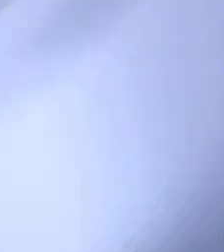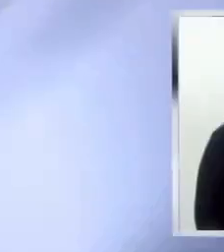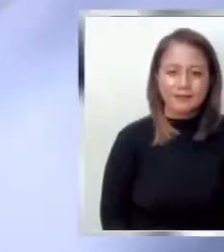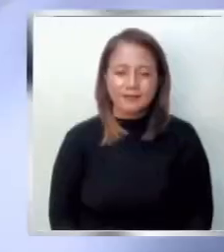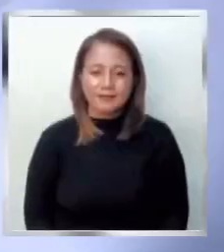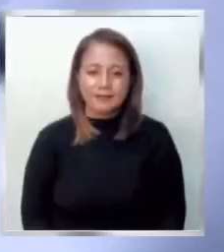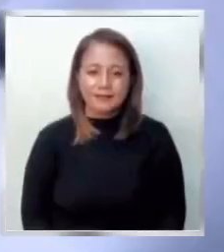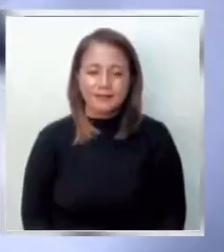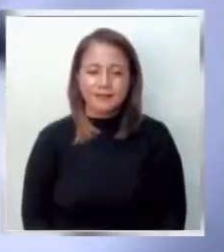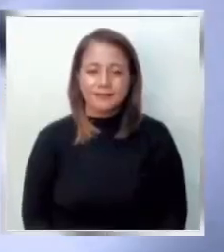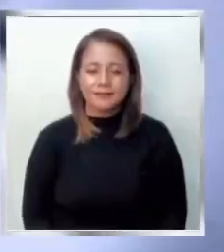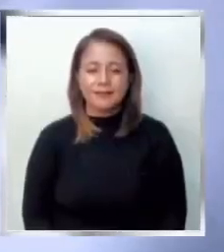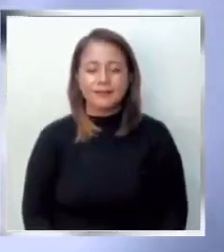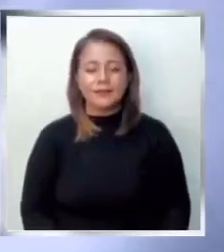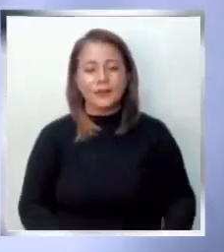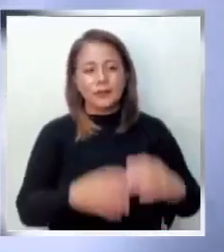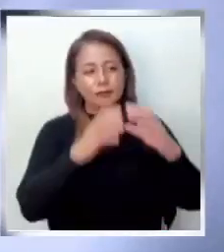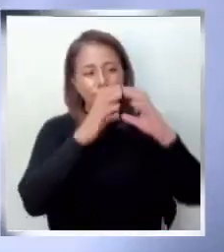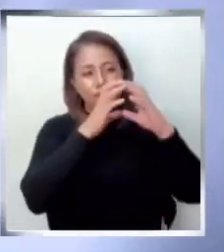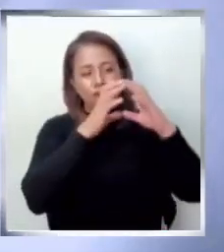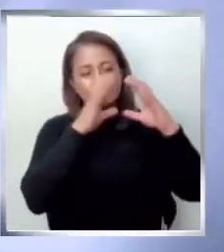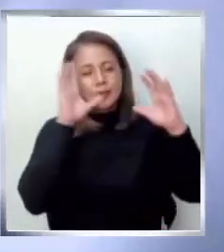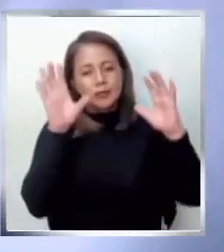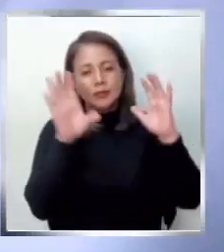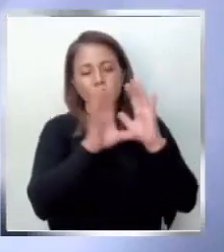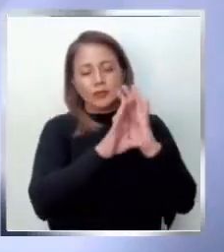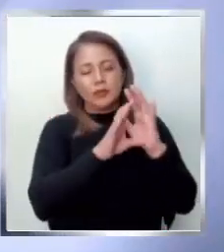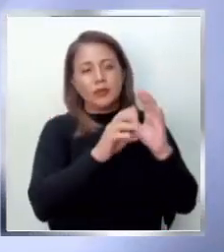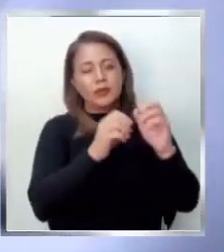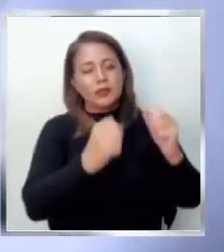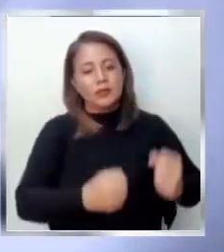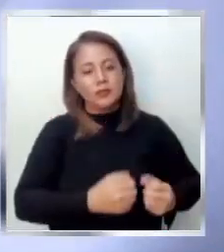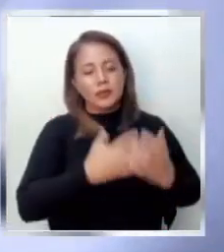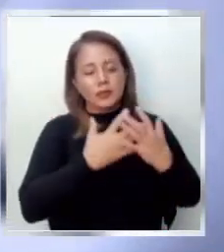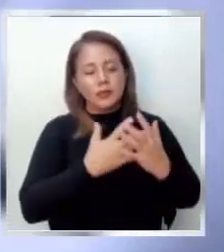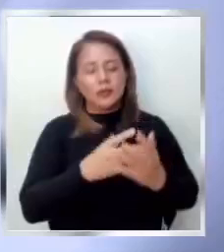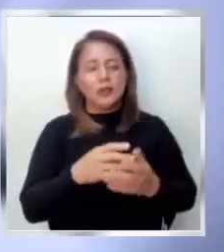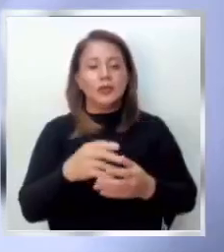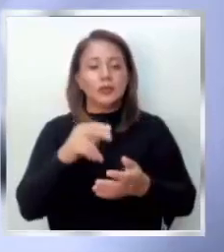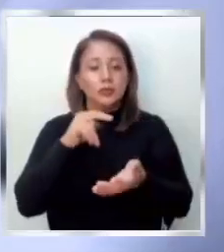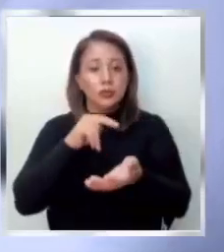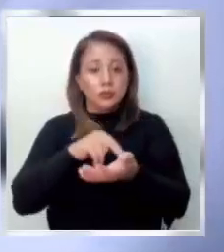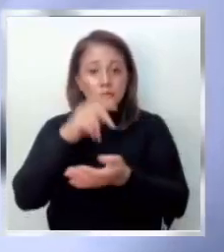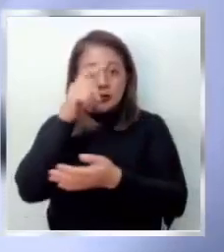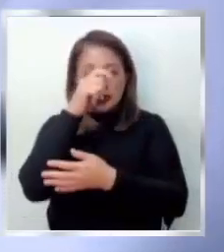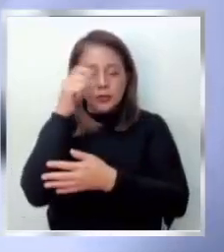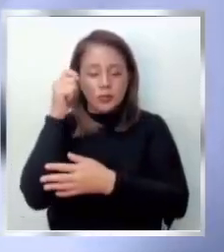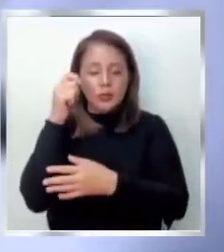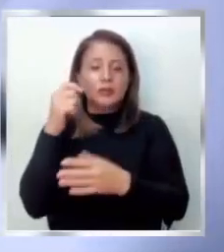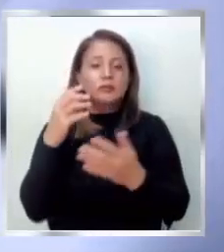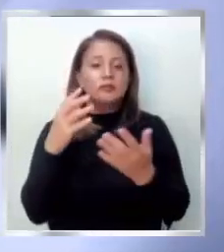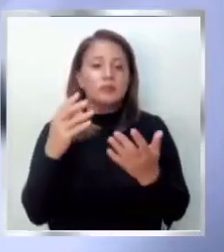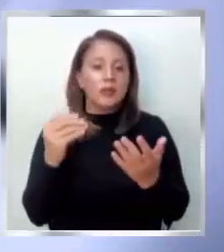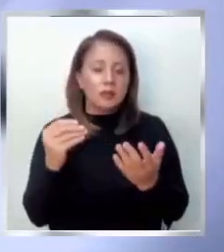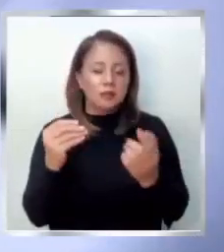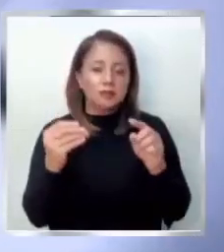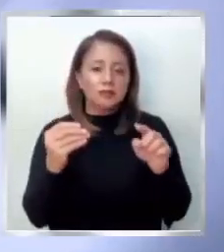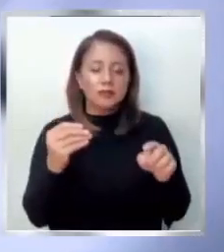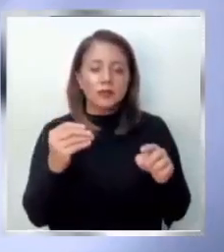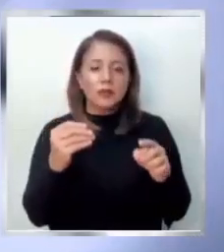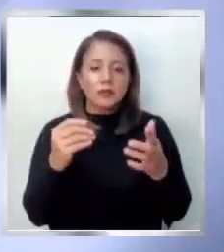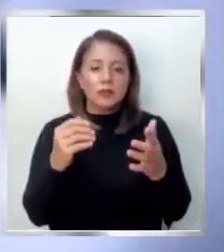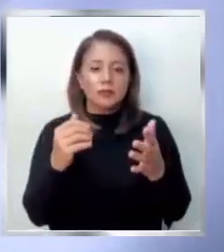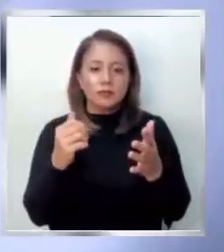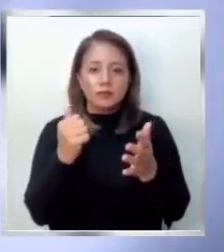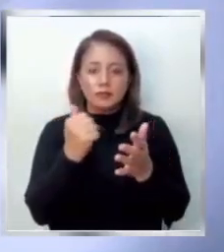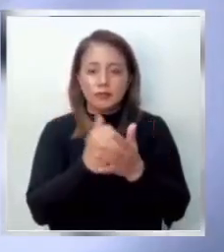Larawan ng inspirasyon ang isang nursing graduate at board top notcher na nagpamalas ng kakaibang determinasyon sa pag-aaral. Pero higit pa